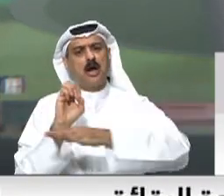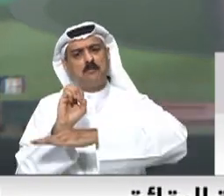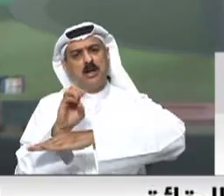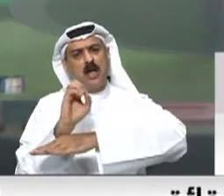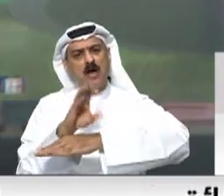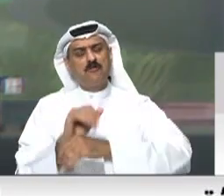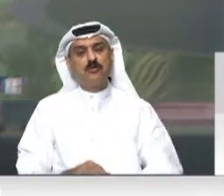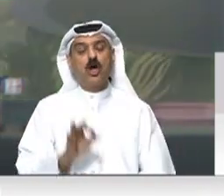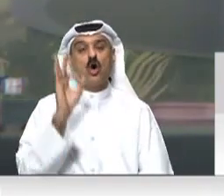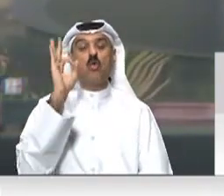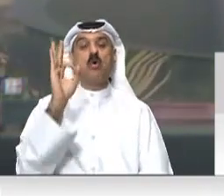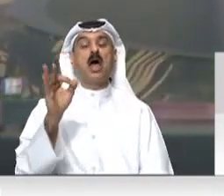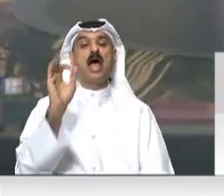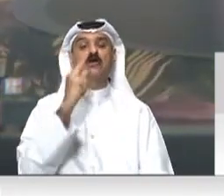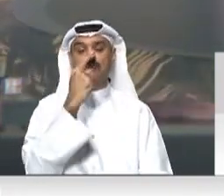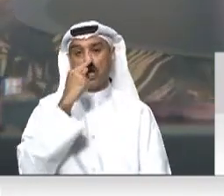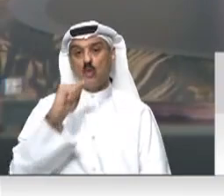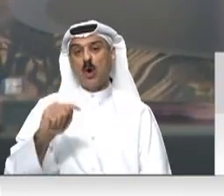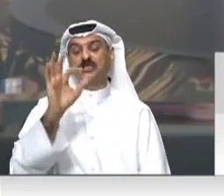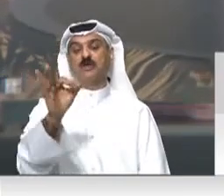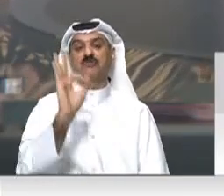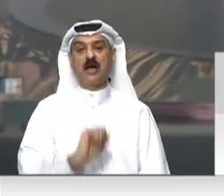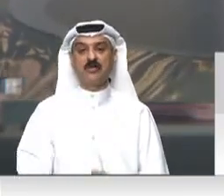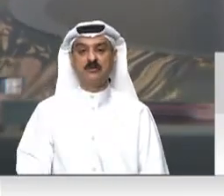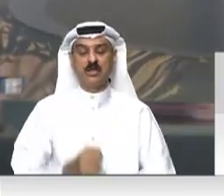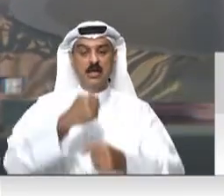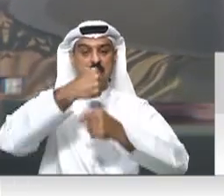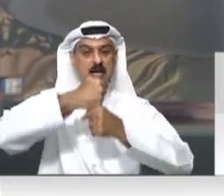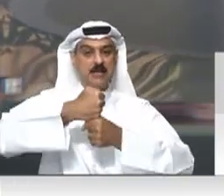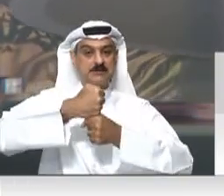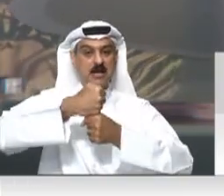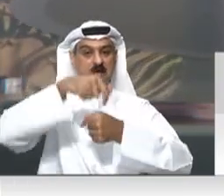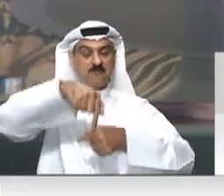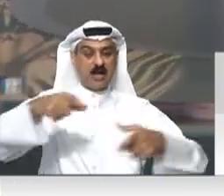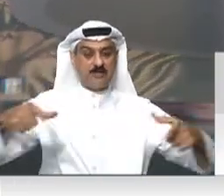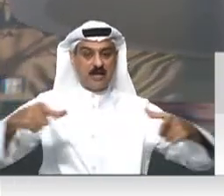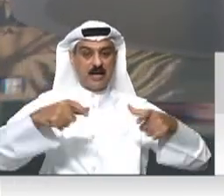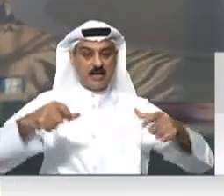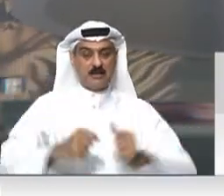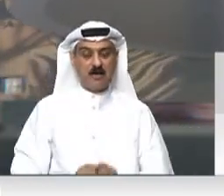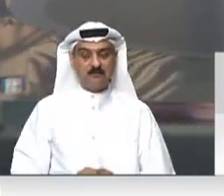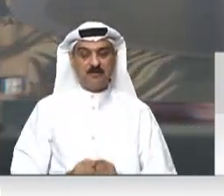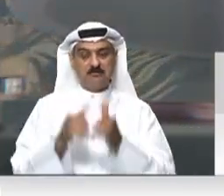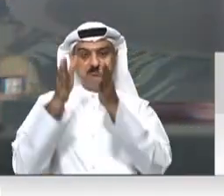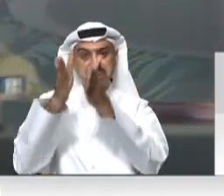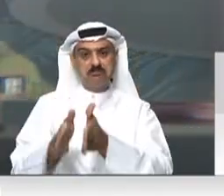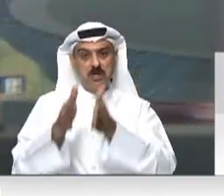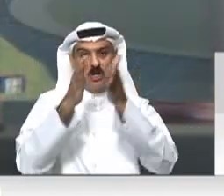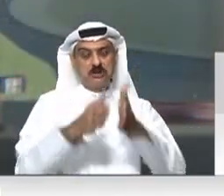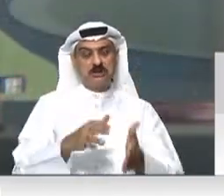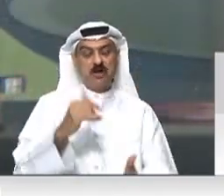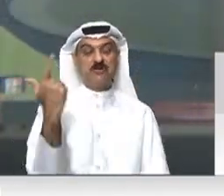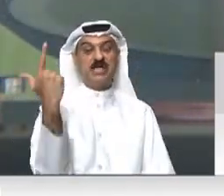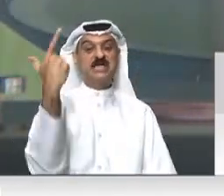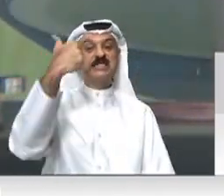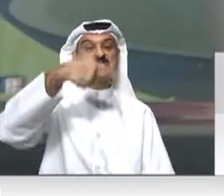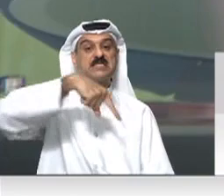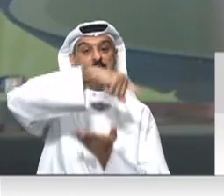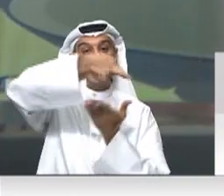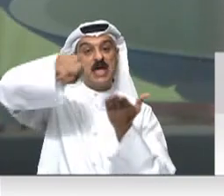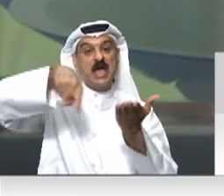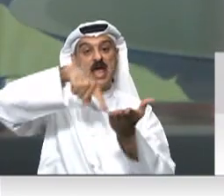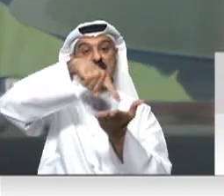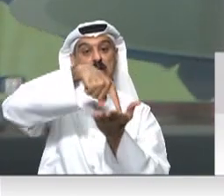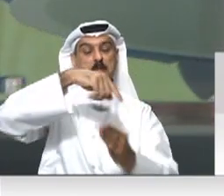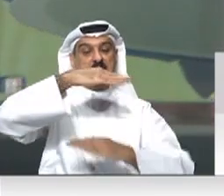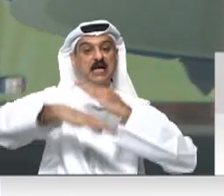لتلبية الواجب الإنساني. من ضمن استعدادات الإدارة لهذه المناسبة تجهيز أكثر من 70 مركز إسعاف ونقطة